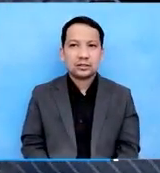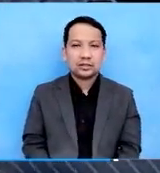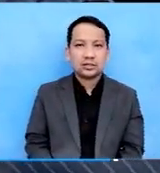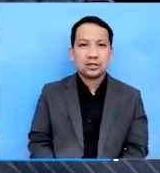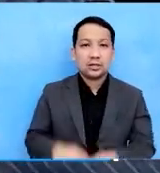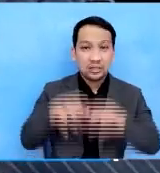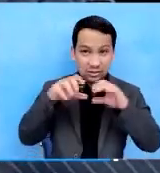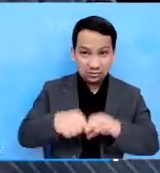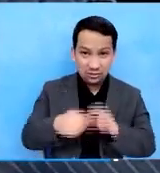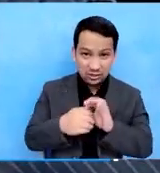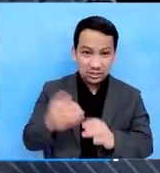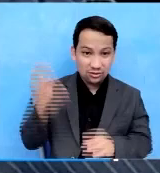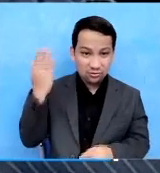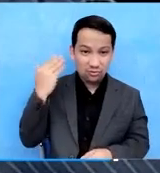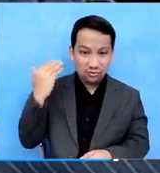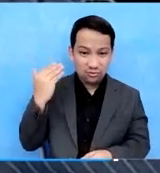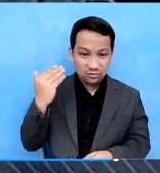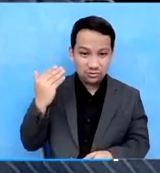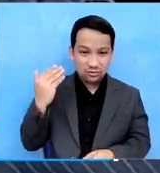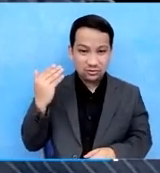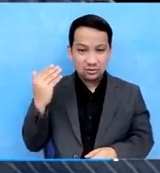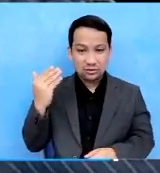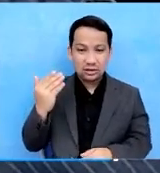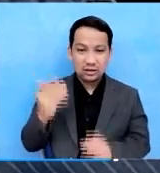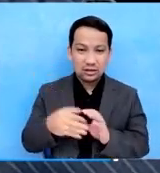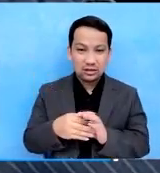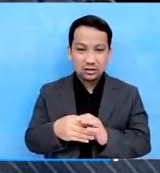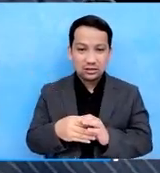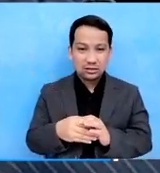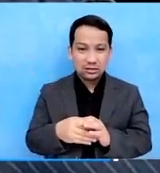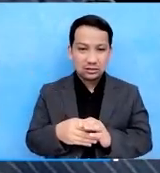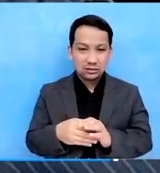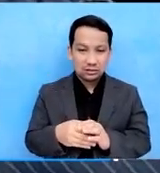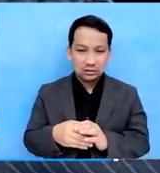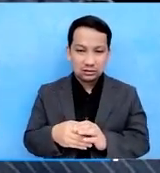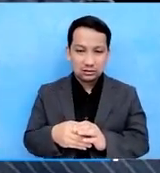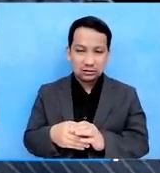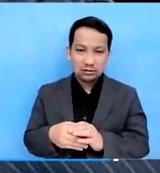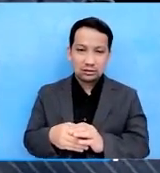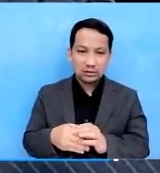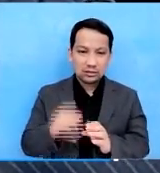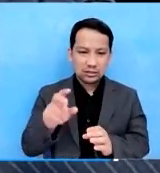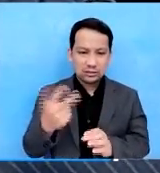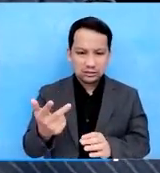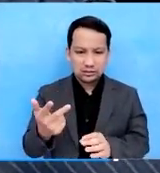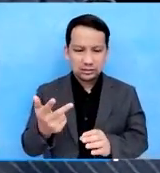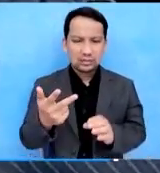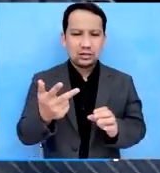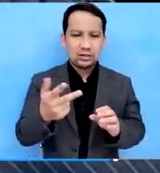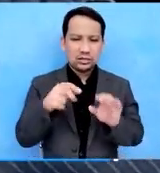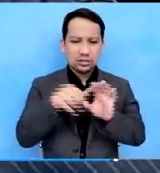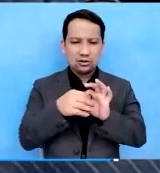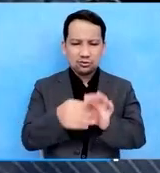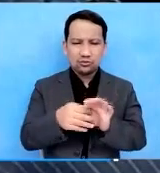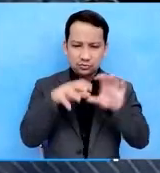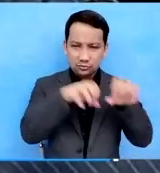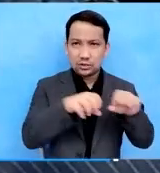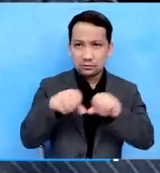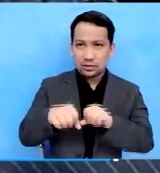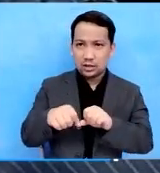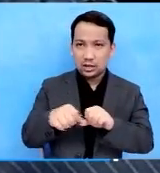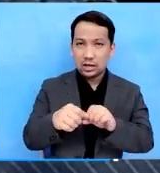DDEO before, nahuli siya ng Station 2, Station 3. At yung ibang records na